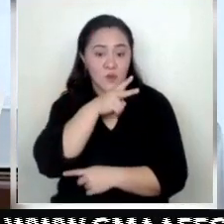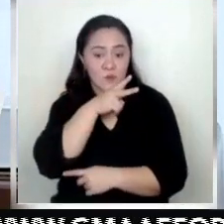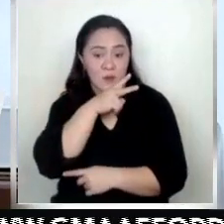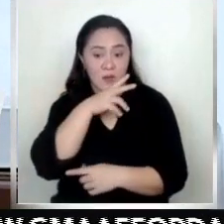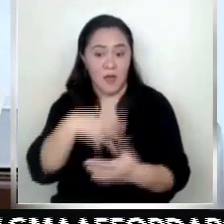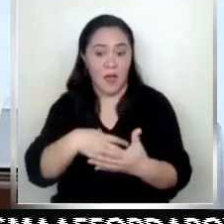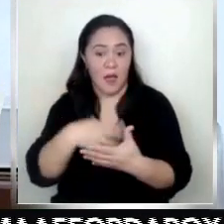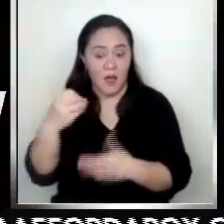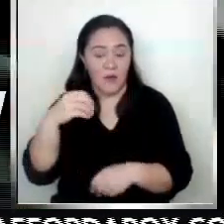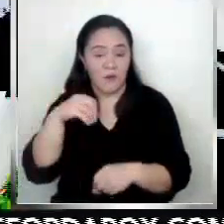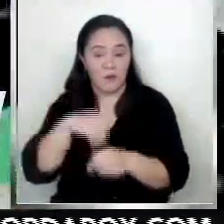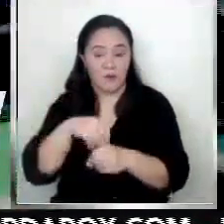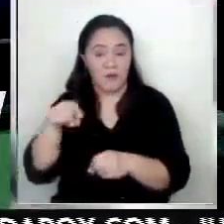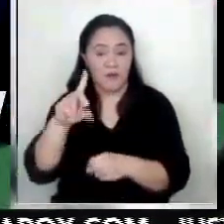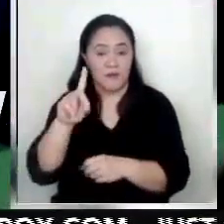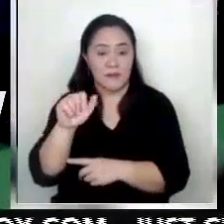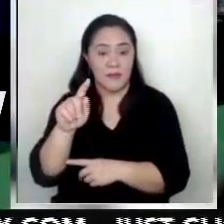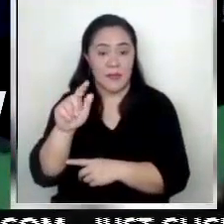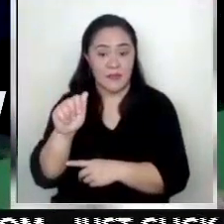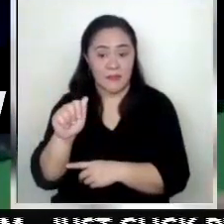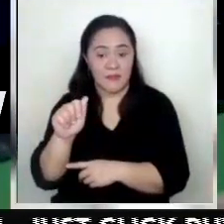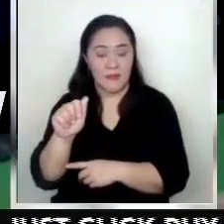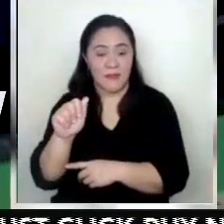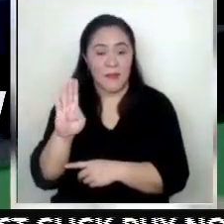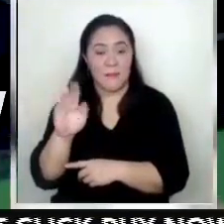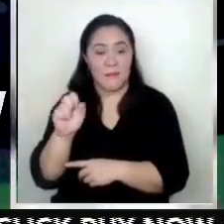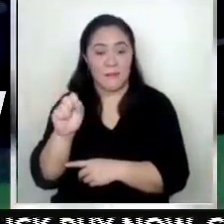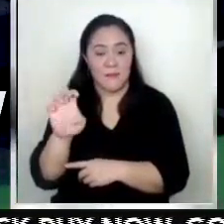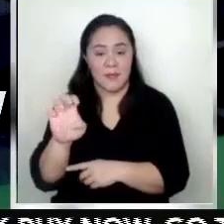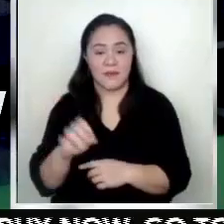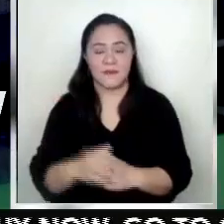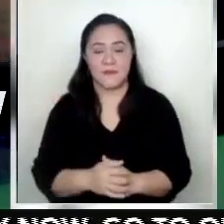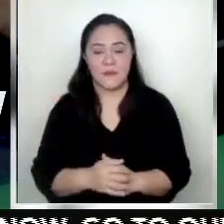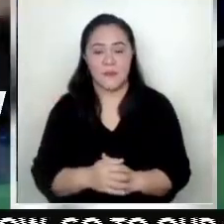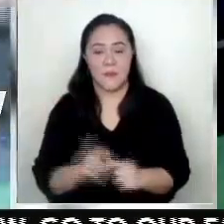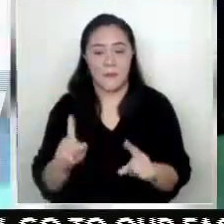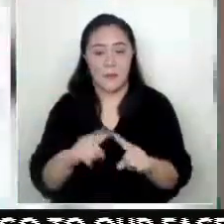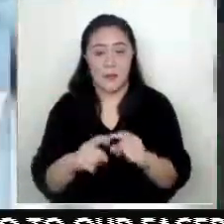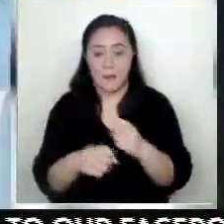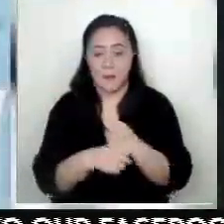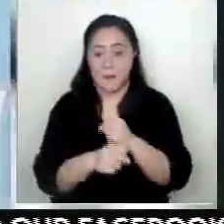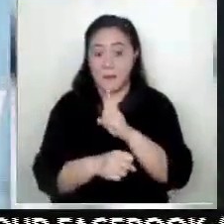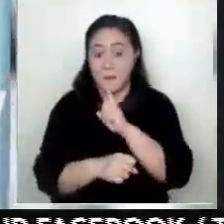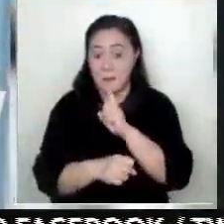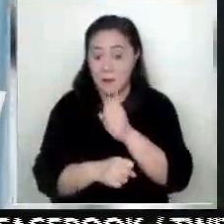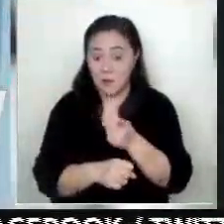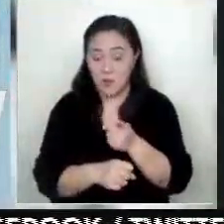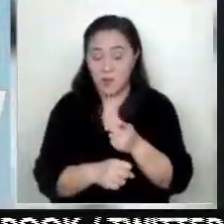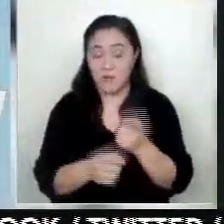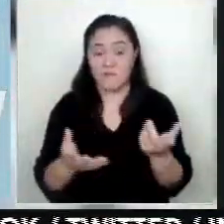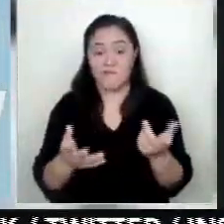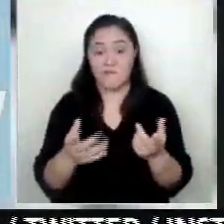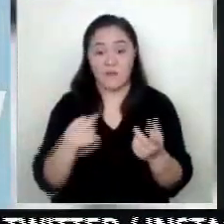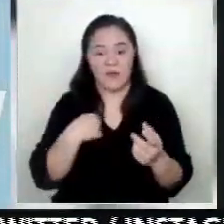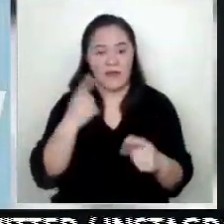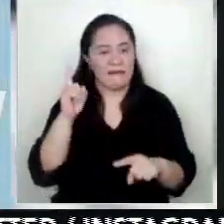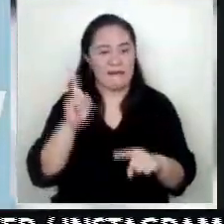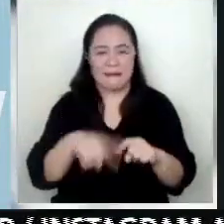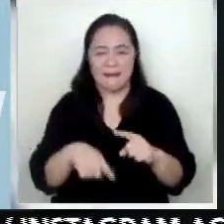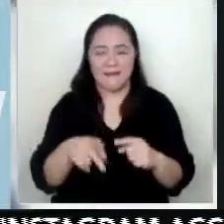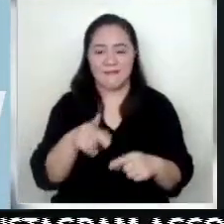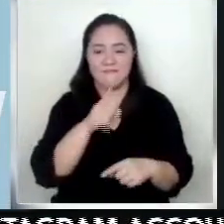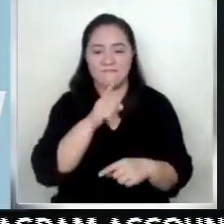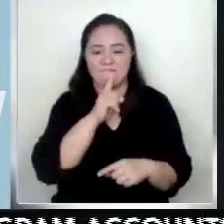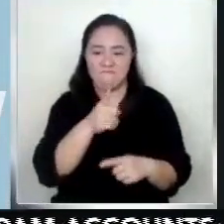Dito sa mga databases na to gayon man hindi raw masiguro ng psa na hindi magagamit sa Masamang gawain ng mga impormasyon kaya